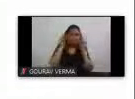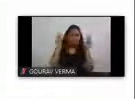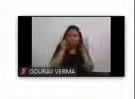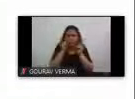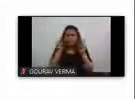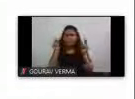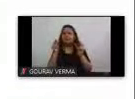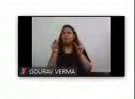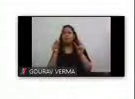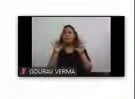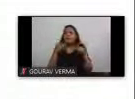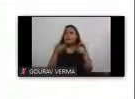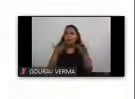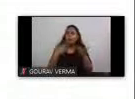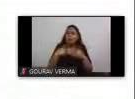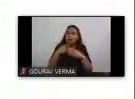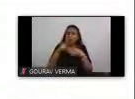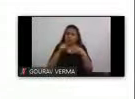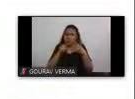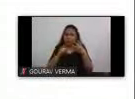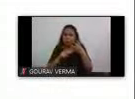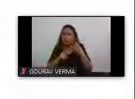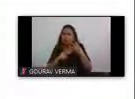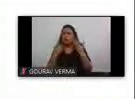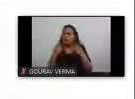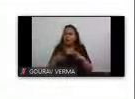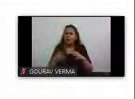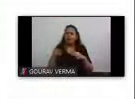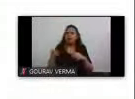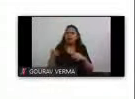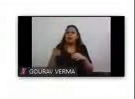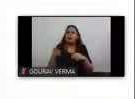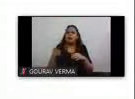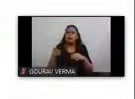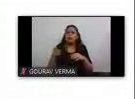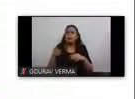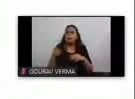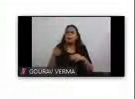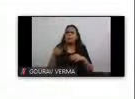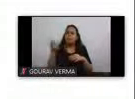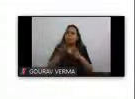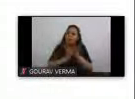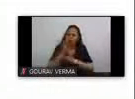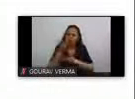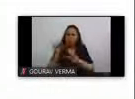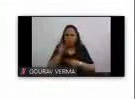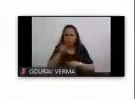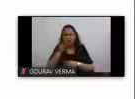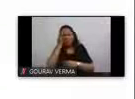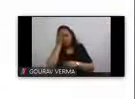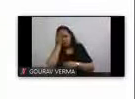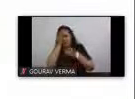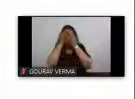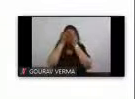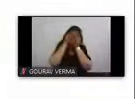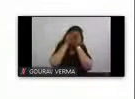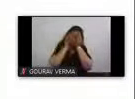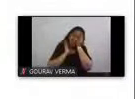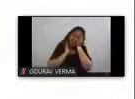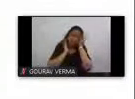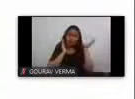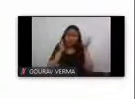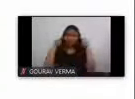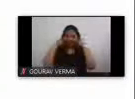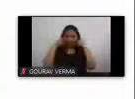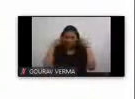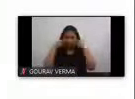position कैसा है, unusual visual behaviors कैसा है, मतलब covers the eye, closes one eye, finger